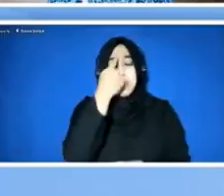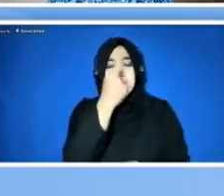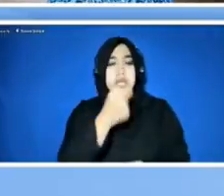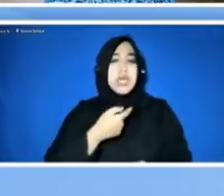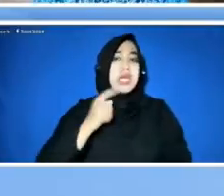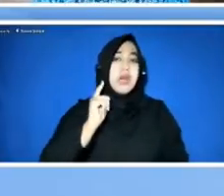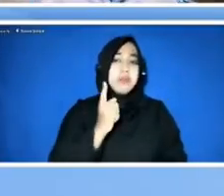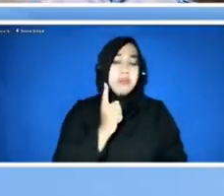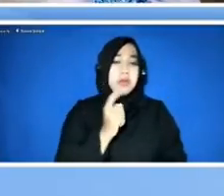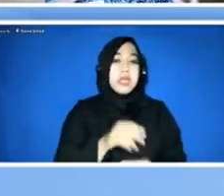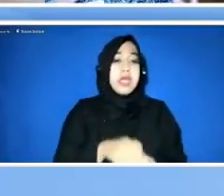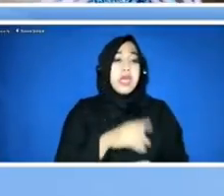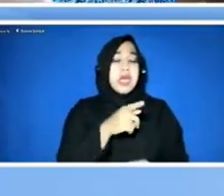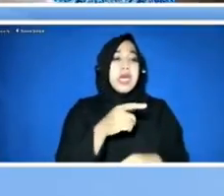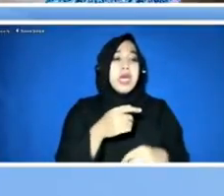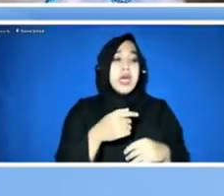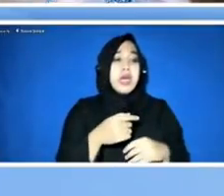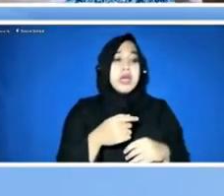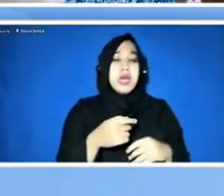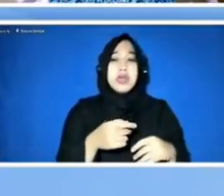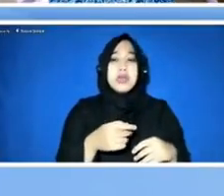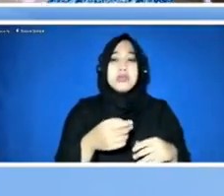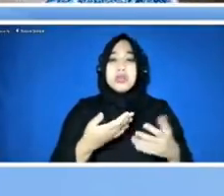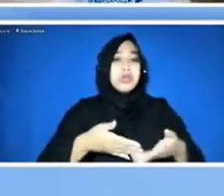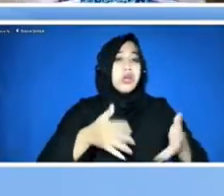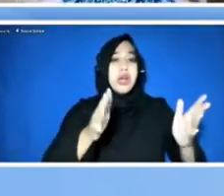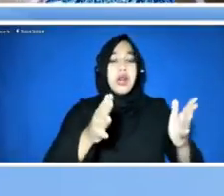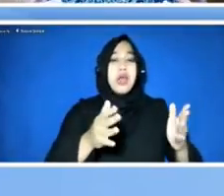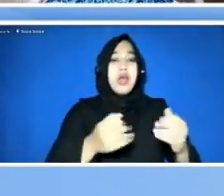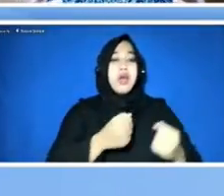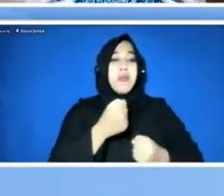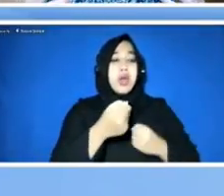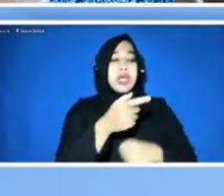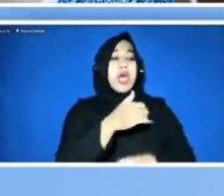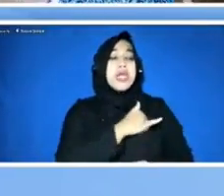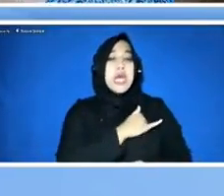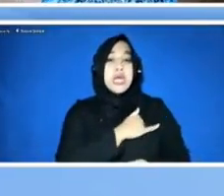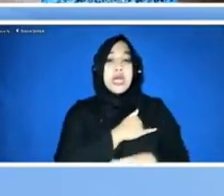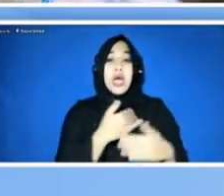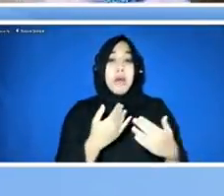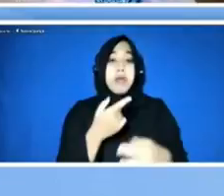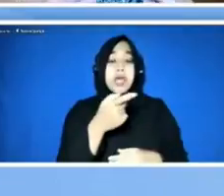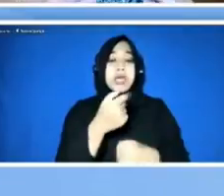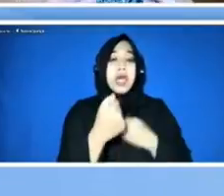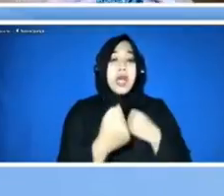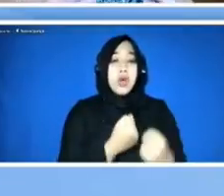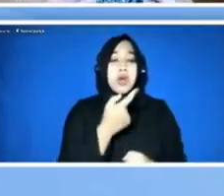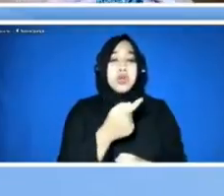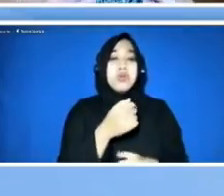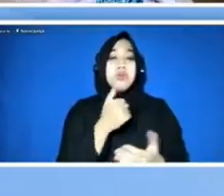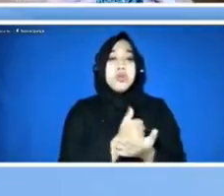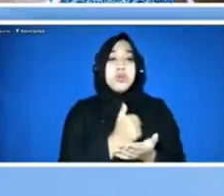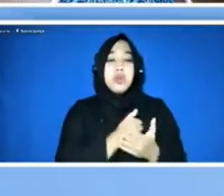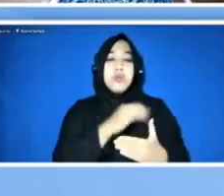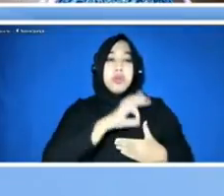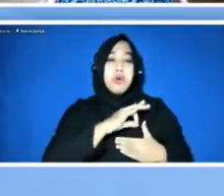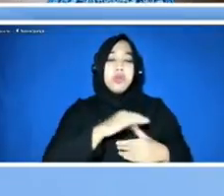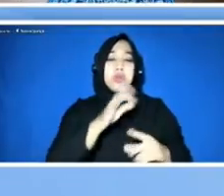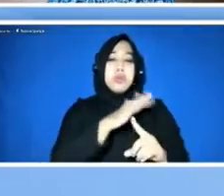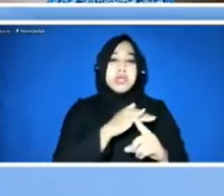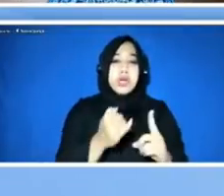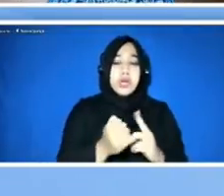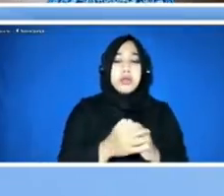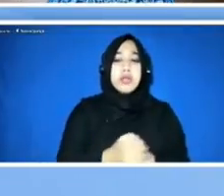pemerintah, dia akan dengan rela melakukan kontak tracing karena dia yakin bahwa apa yang dilakukan lakukan itu akan bermanfaat buat masyarakat,